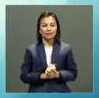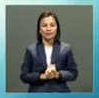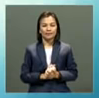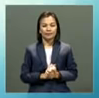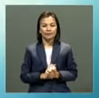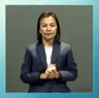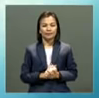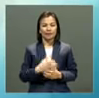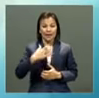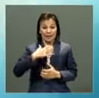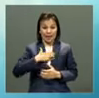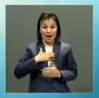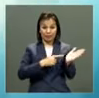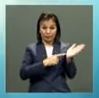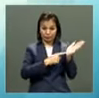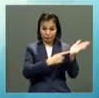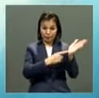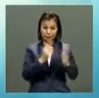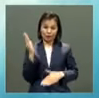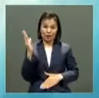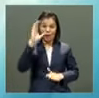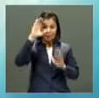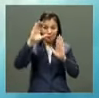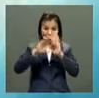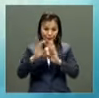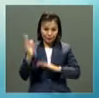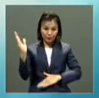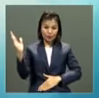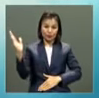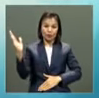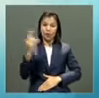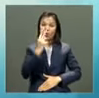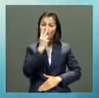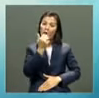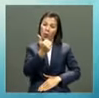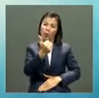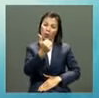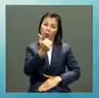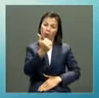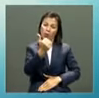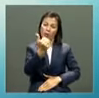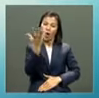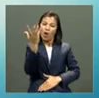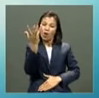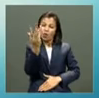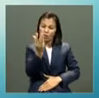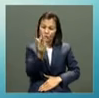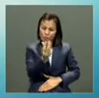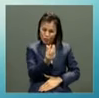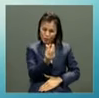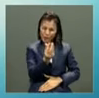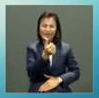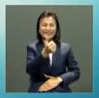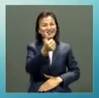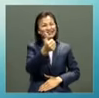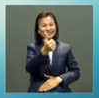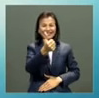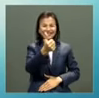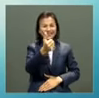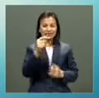มครับผมอยากจะให้เห็นภาพตอนนี้หลายคนบอกโอ้สบายใจจังเลยดีใจจังเลยเห็นตัวเลขลดลงอีกแล้ววันนี้ก็ลดลงอีกแล้วเมื่อว